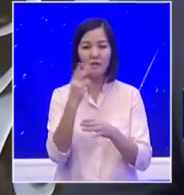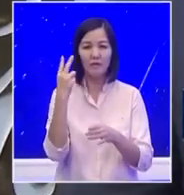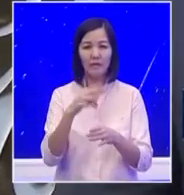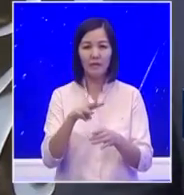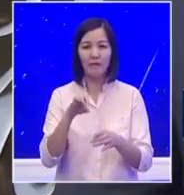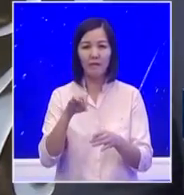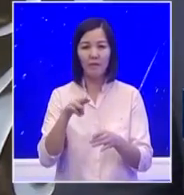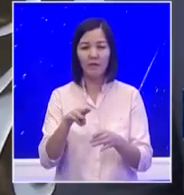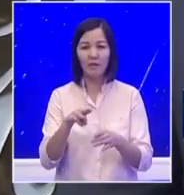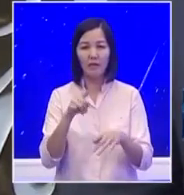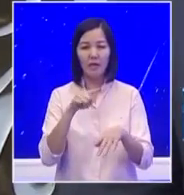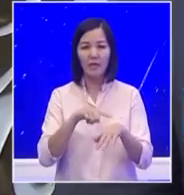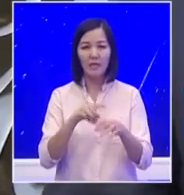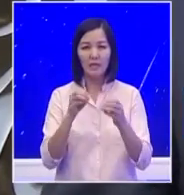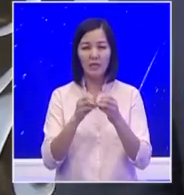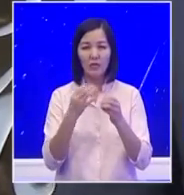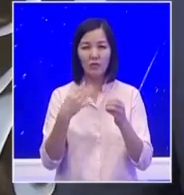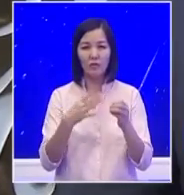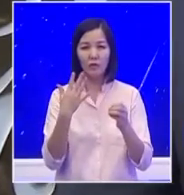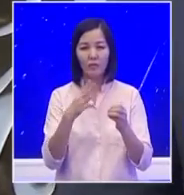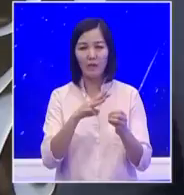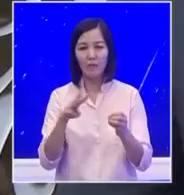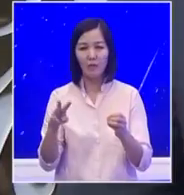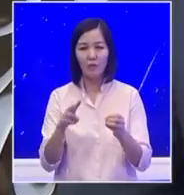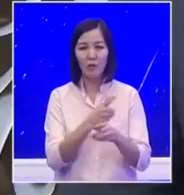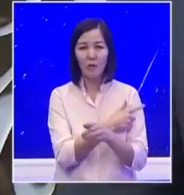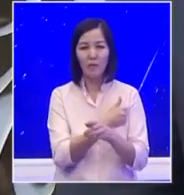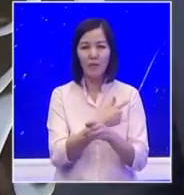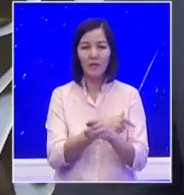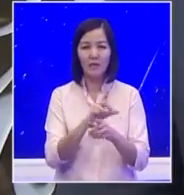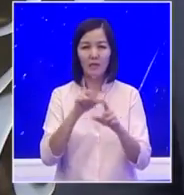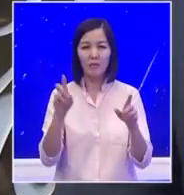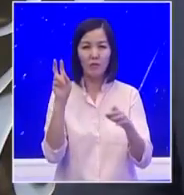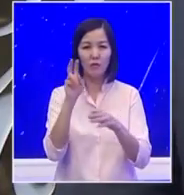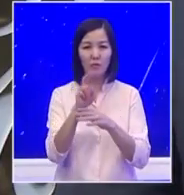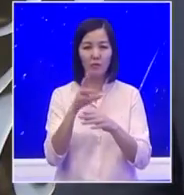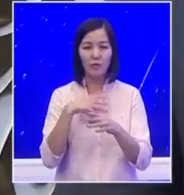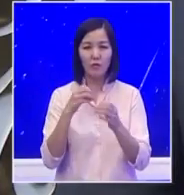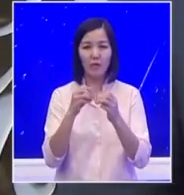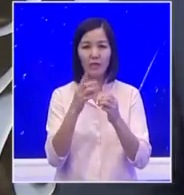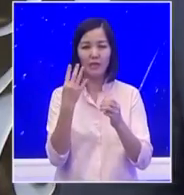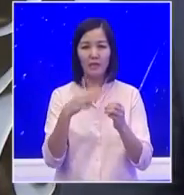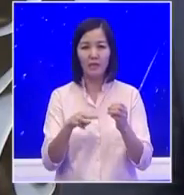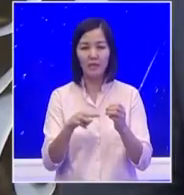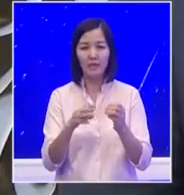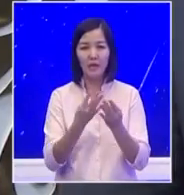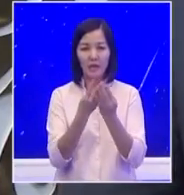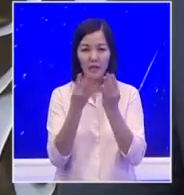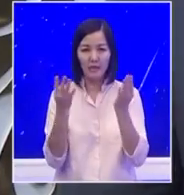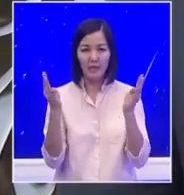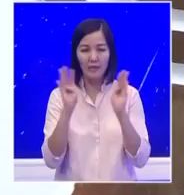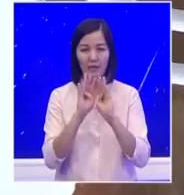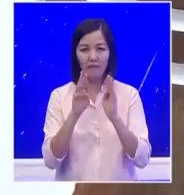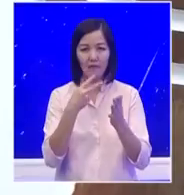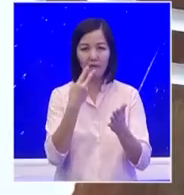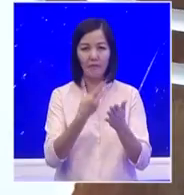марта в 10 часов 45 в медицинское учреждение, и в 11:30 он уже был изолирован, госпитализирован